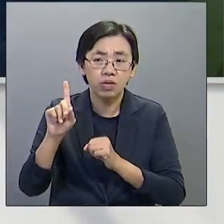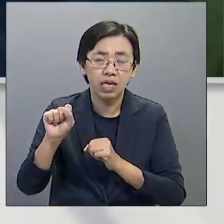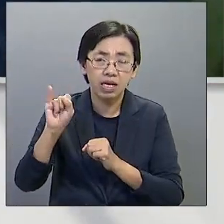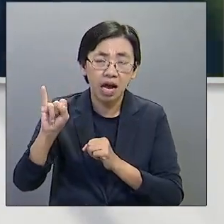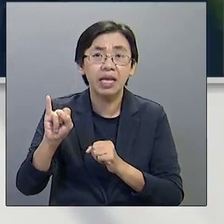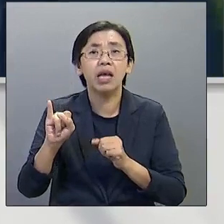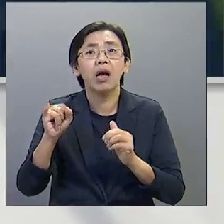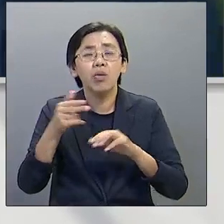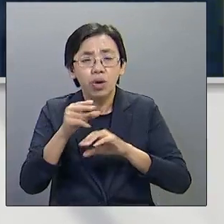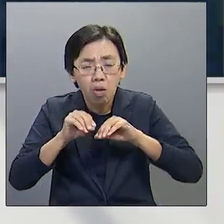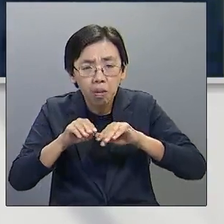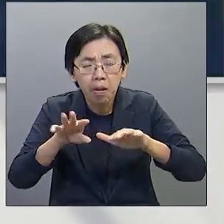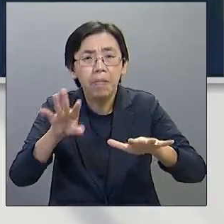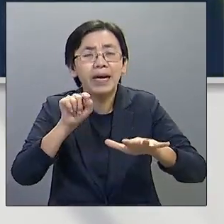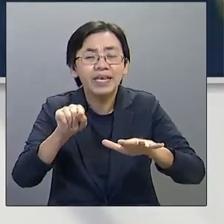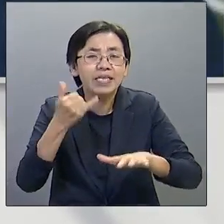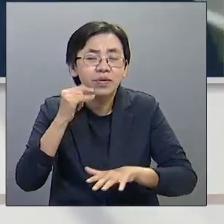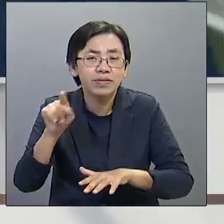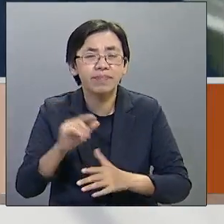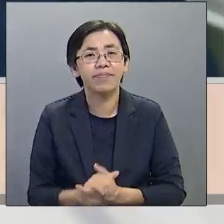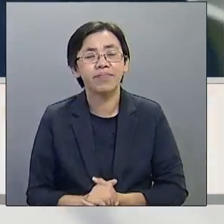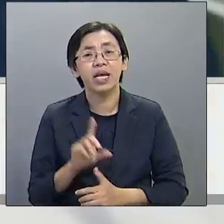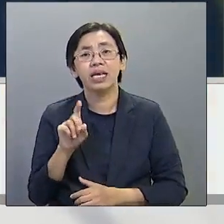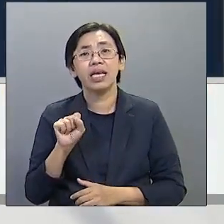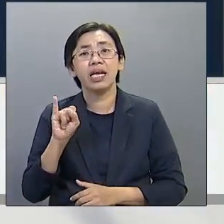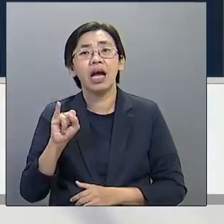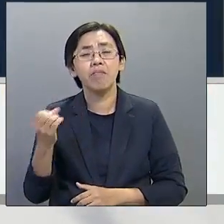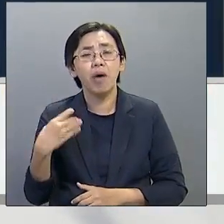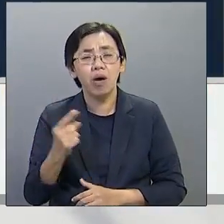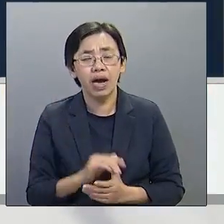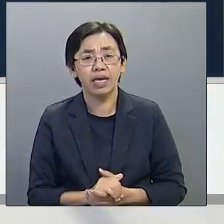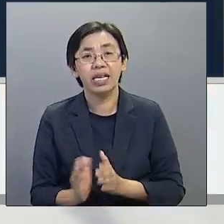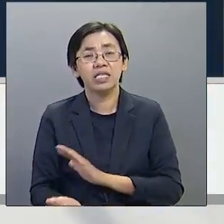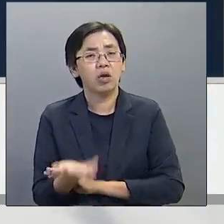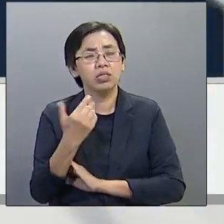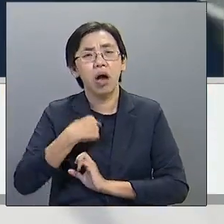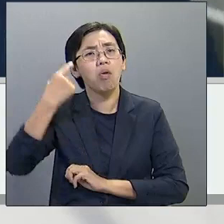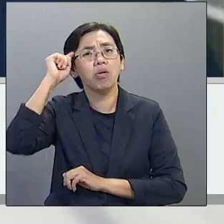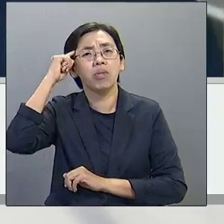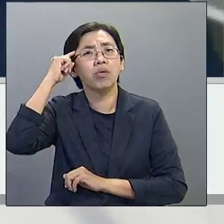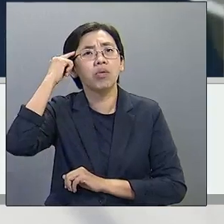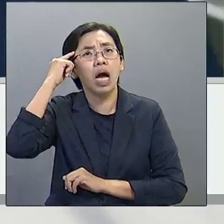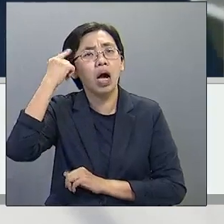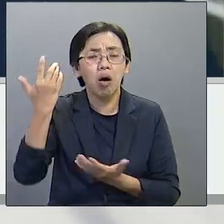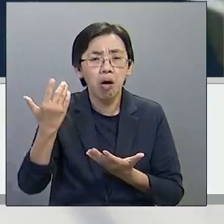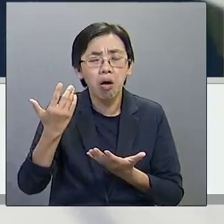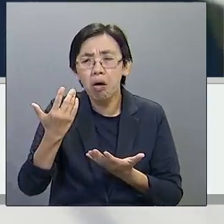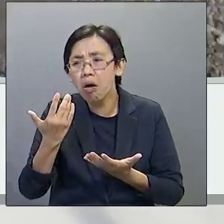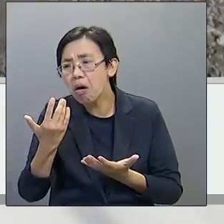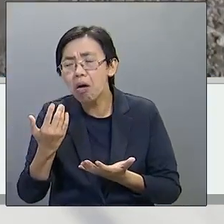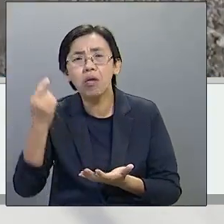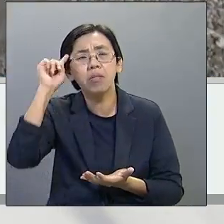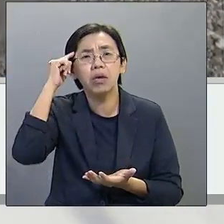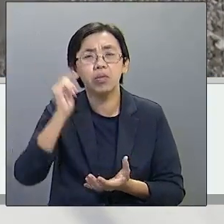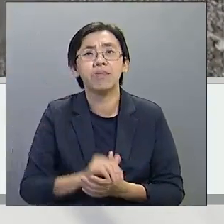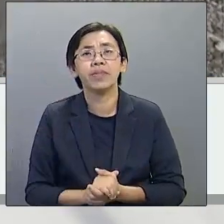แพร่ออกมาผ่านสื่อทาง DSI บอกว่าช่วงเช้าเนี่ยยังไม่ทราบว่ามีข้อมูลในลักษณะนี้เกิดขึ้นนะคะ